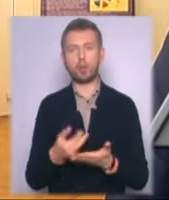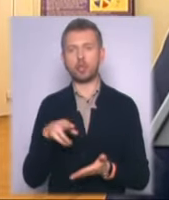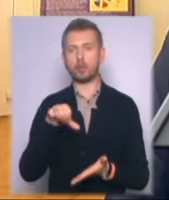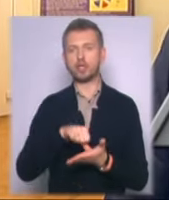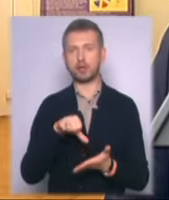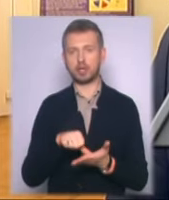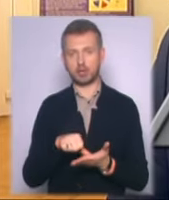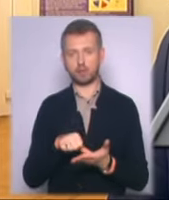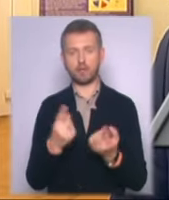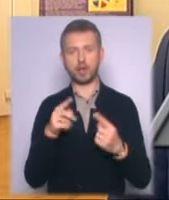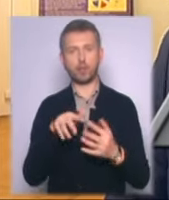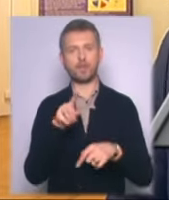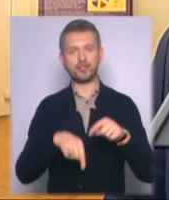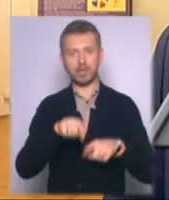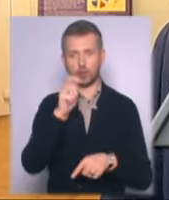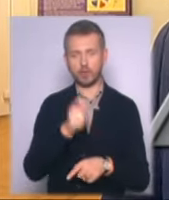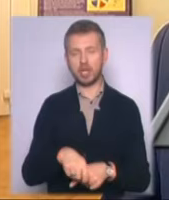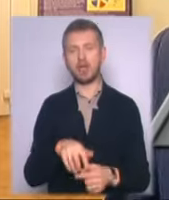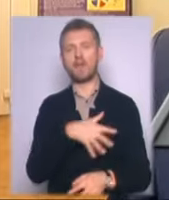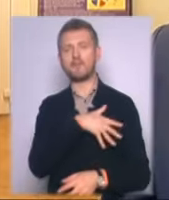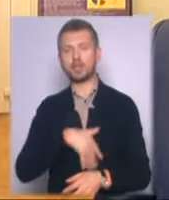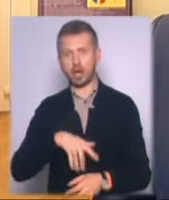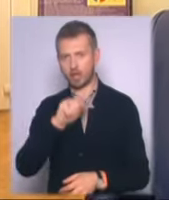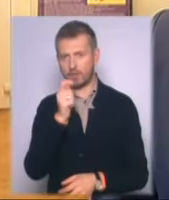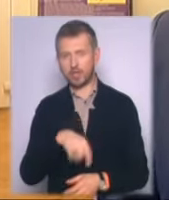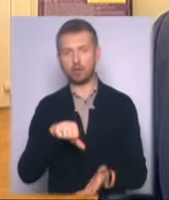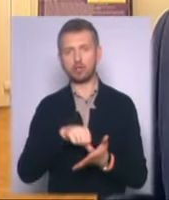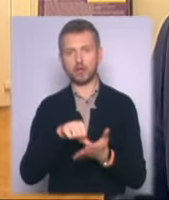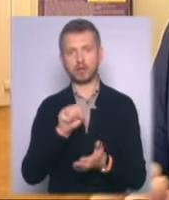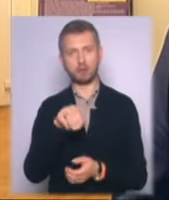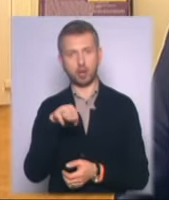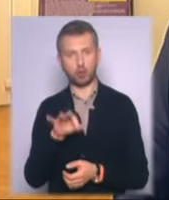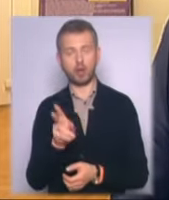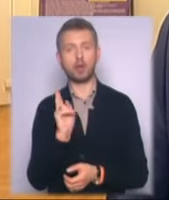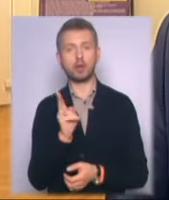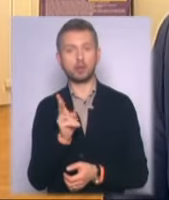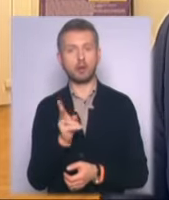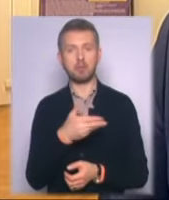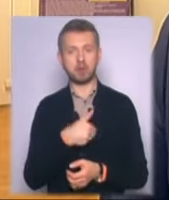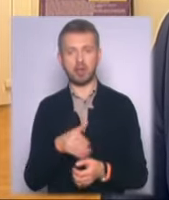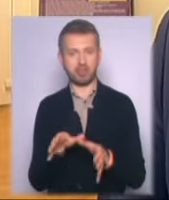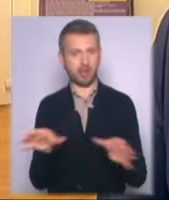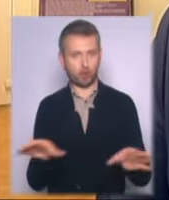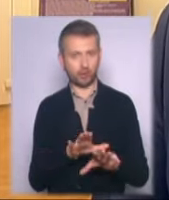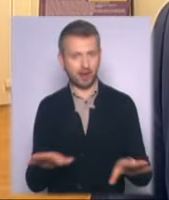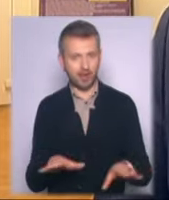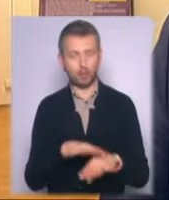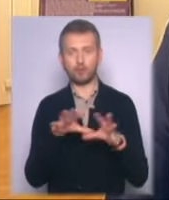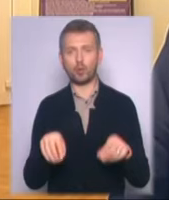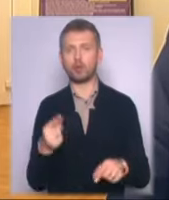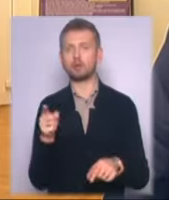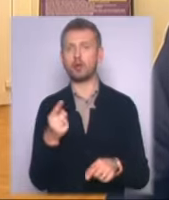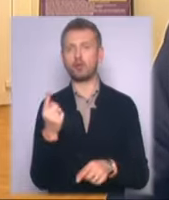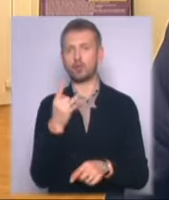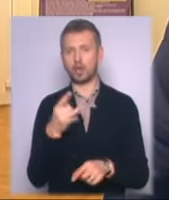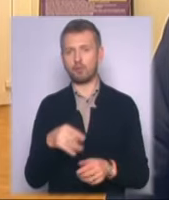Великої вітчизняної війни, ветеранів Великої вітчизняної війни та учасників антитерористичної операції, яких ми не розділяємо. Всього на таку одноразову матеріальну